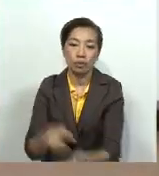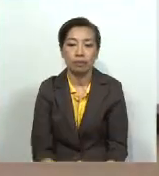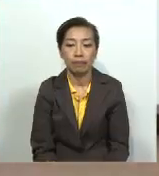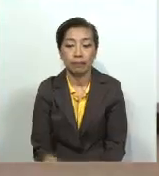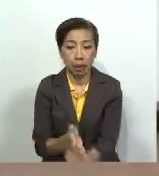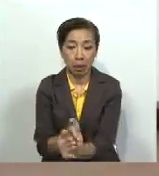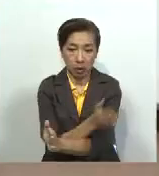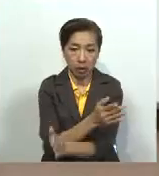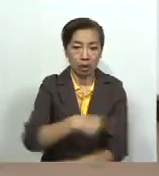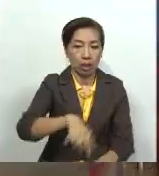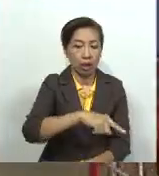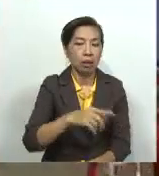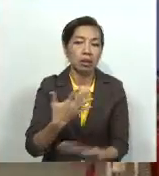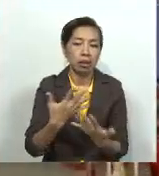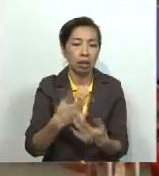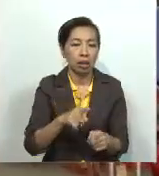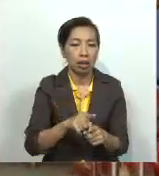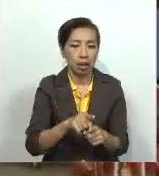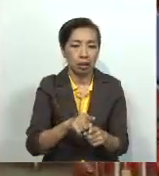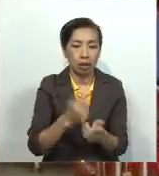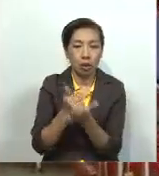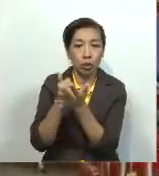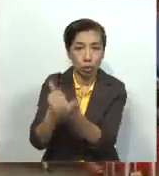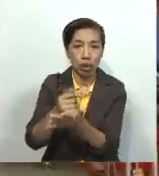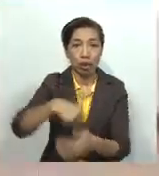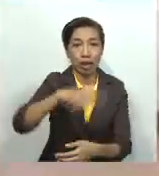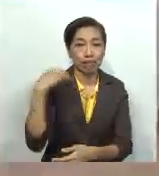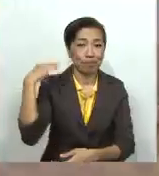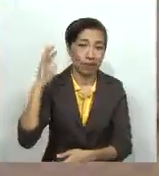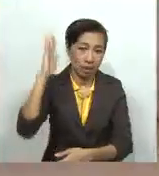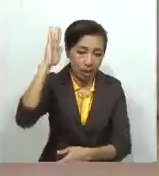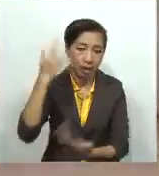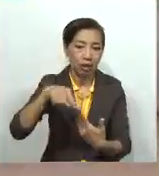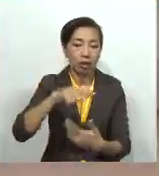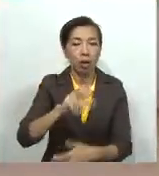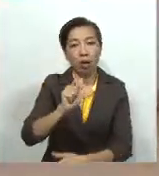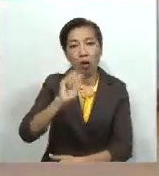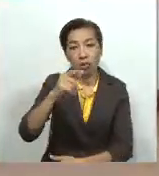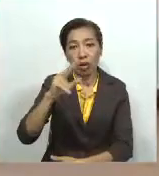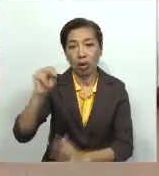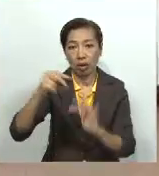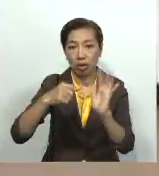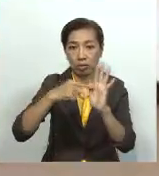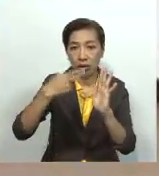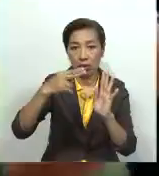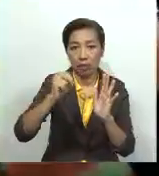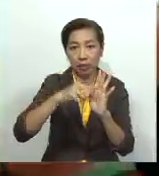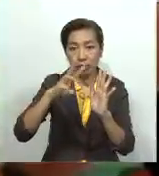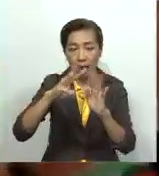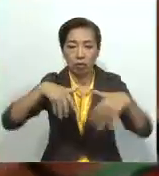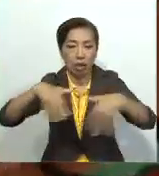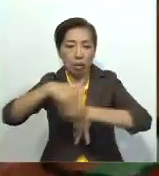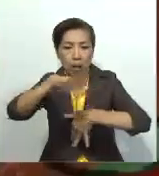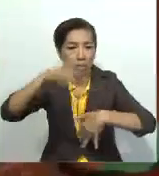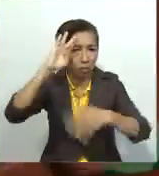ก่อนหน้านี้เจ้าหน้าที่หน่วยกู้ภัยคอนสารกู้ชีพอบต.ทุ่งพระเจ้าหน้าที่อุทยานแห่งชาติน้ำหนาวและชาวบ้านในพื้นที่ได้ระดมกำลัง